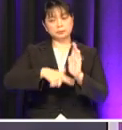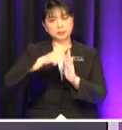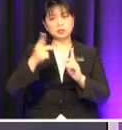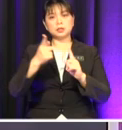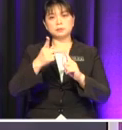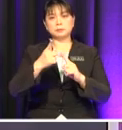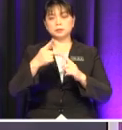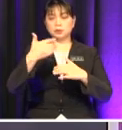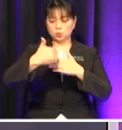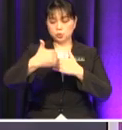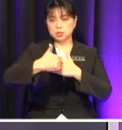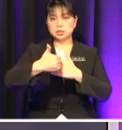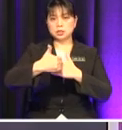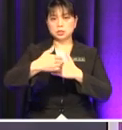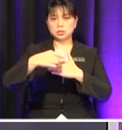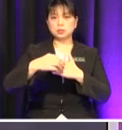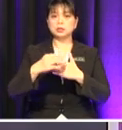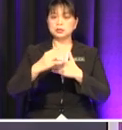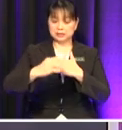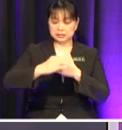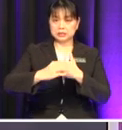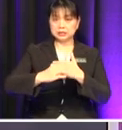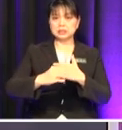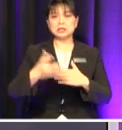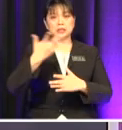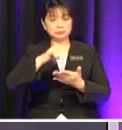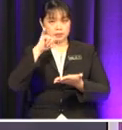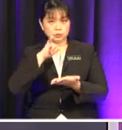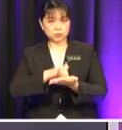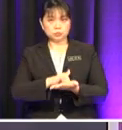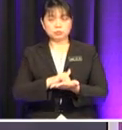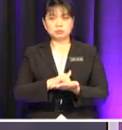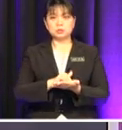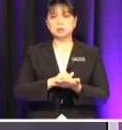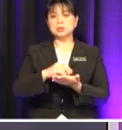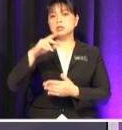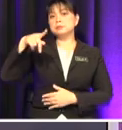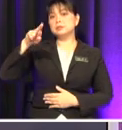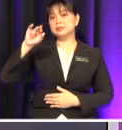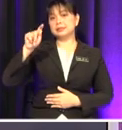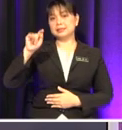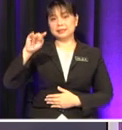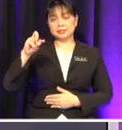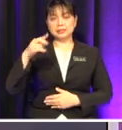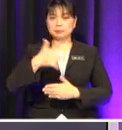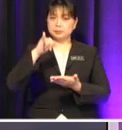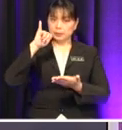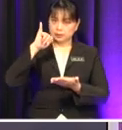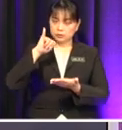membalutkan Oke yang kedua ialah splinting splinting lebih sesuai untuk patahlah